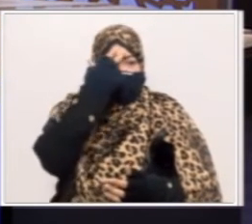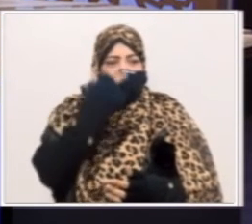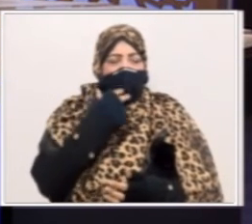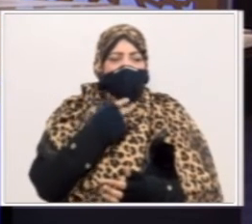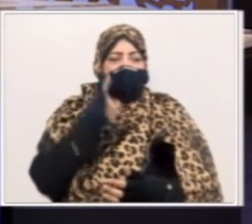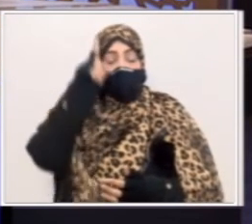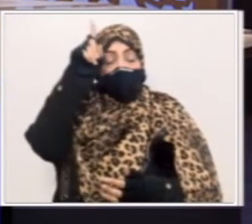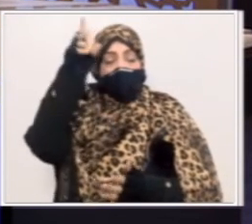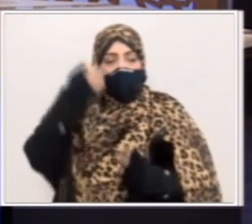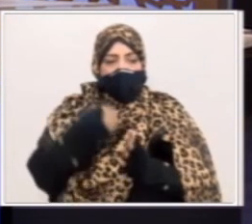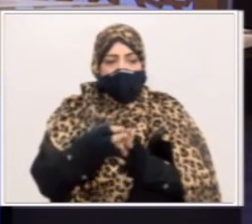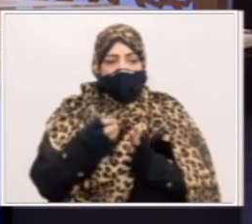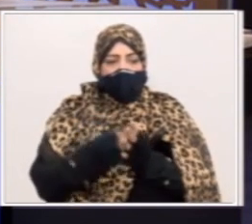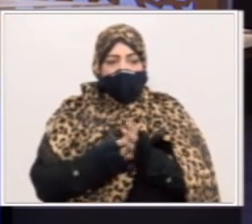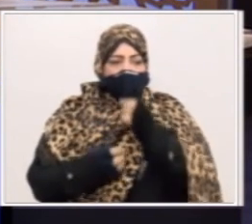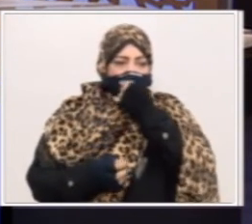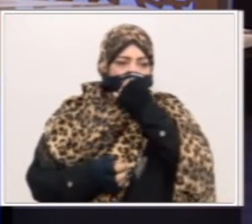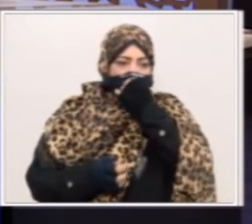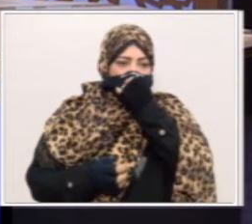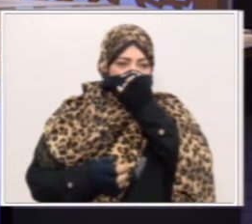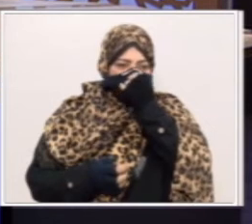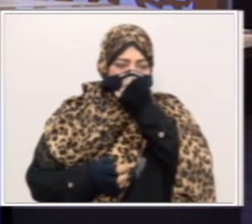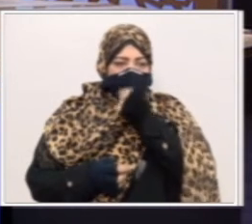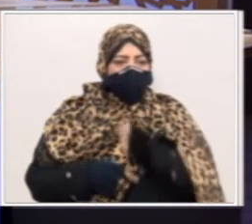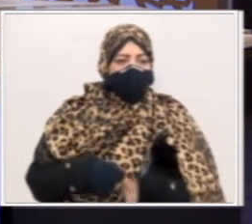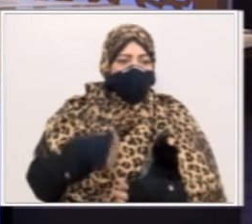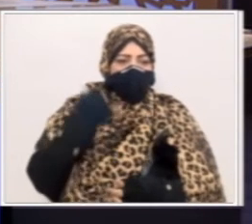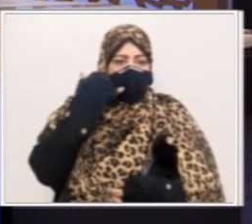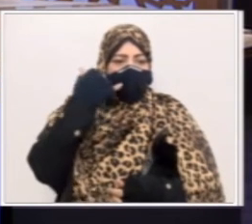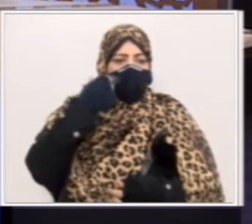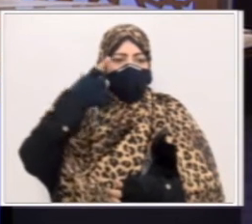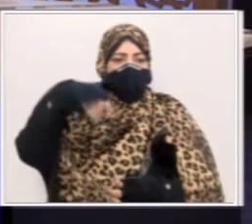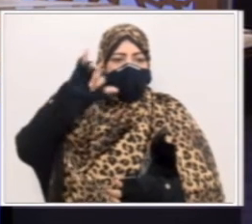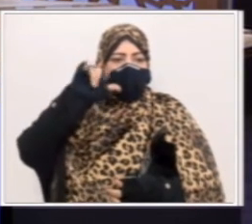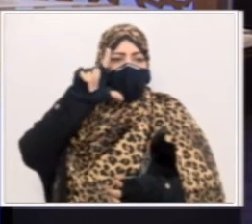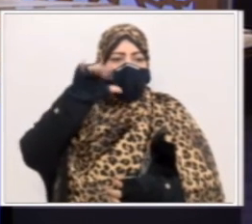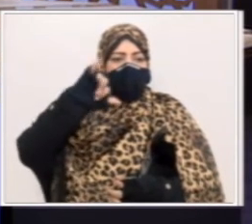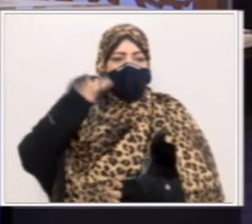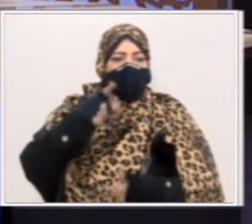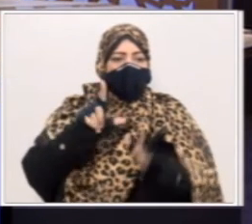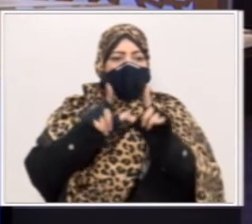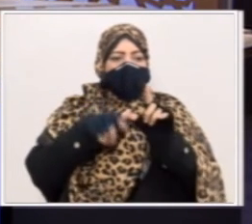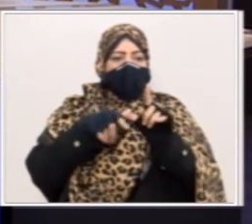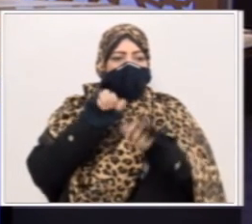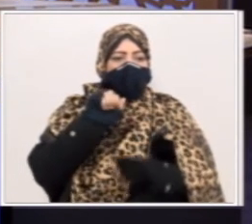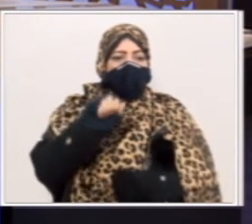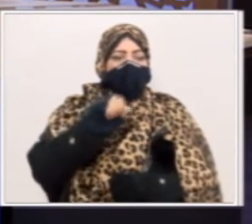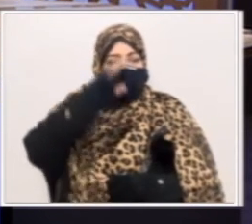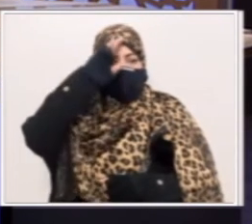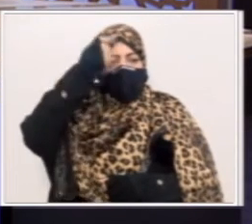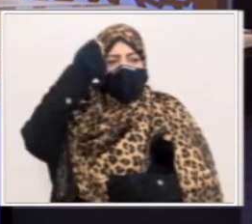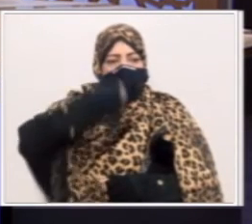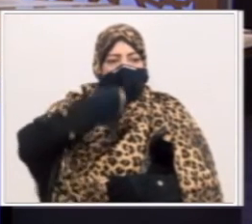ليلى من الزاوية. السلام عليكم. وعليكم السلام ورحمة الله. يا شيخ معلش